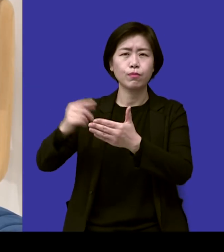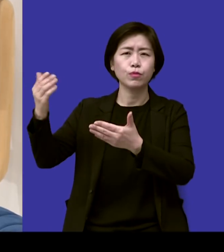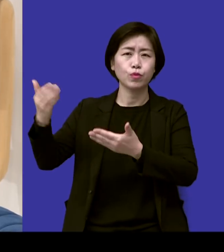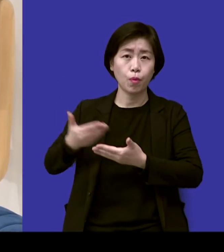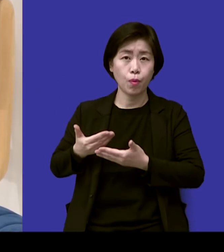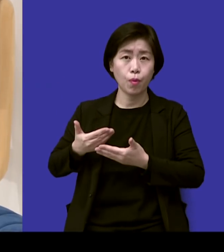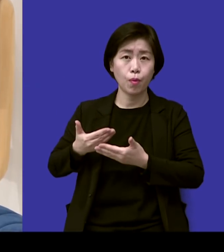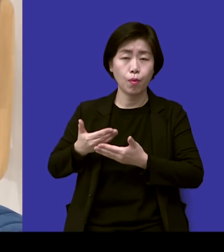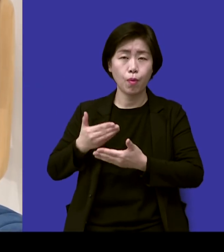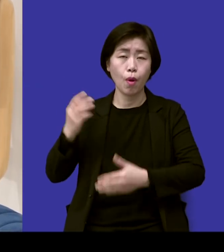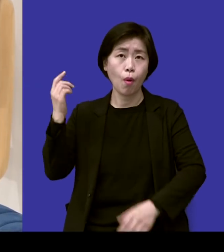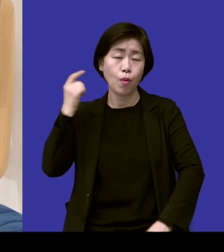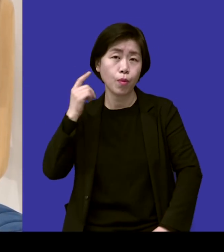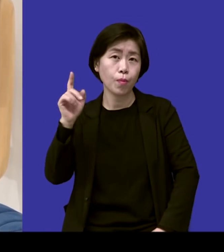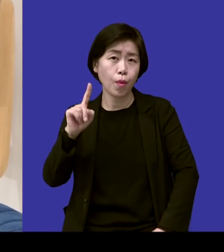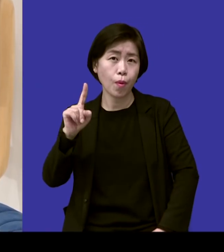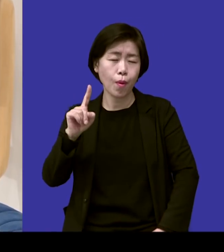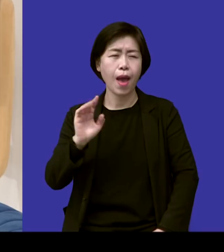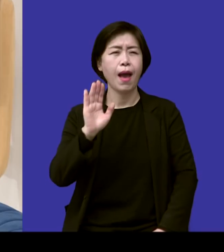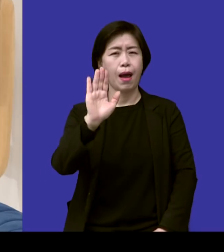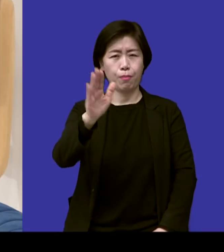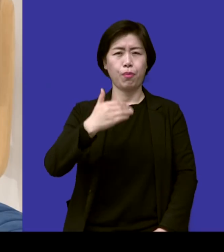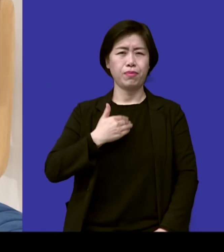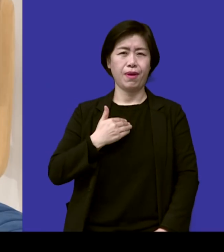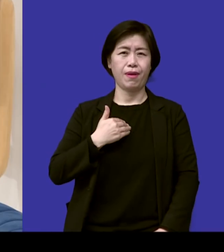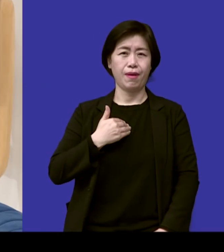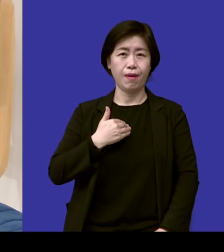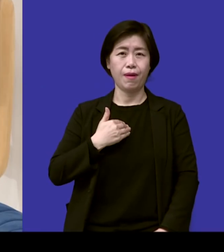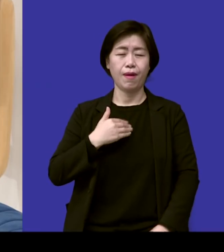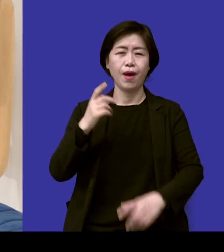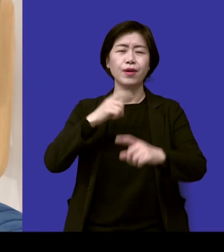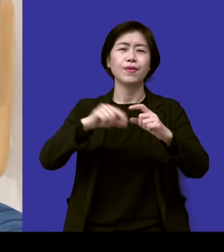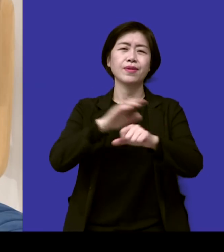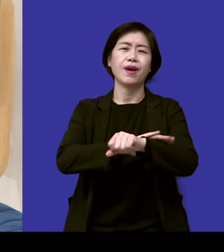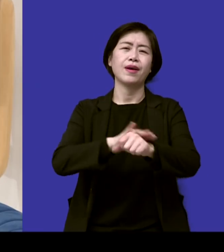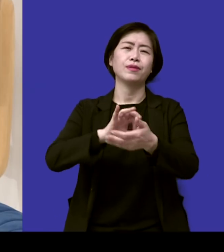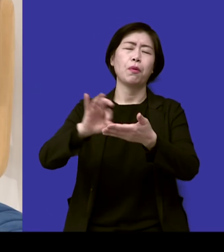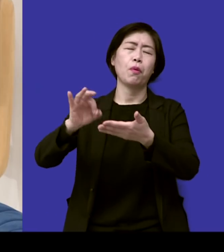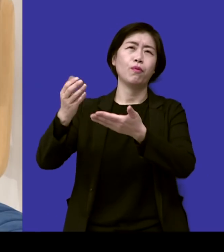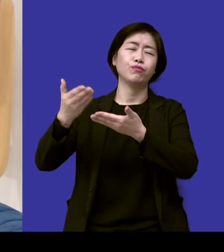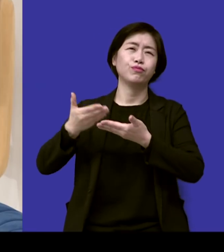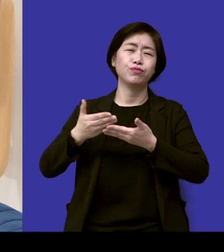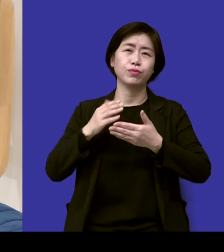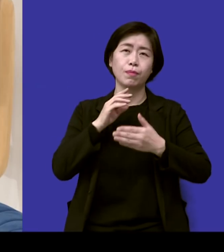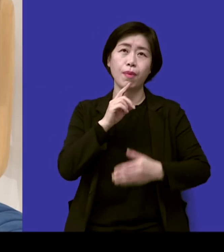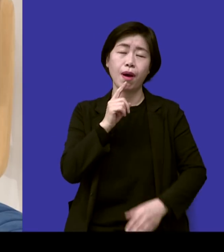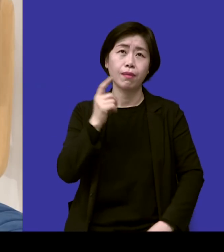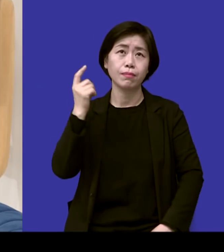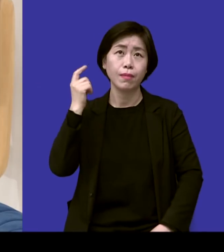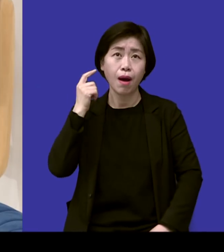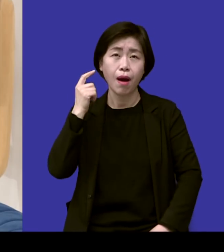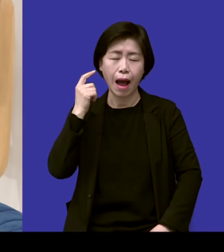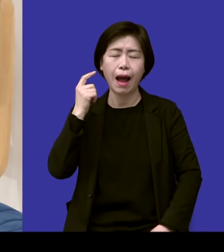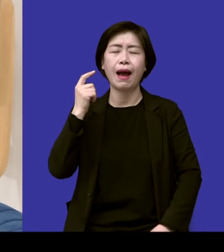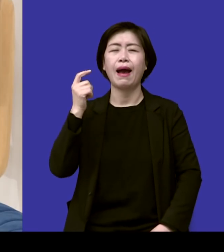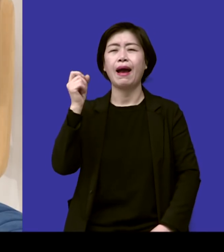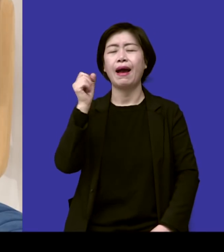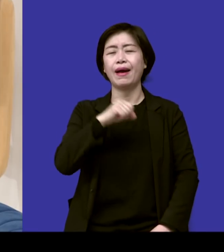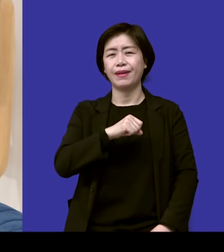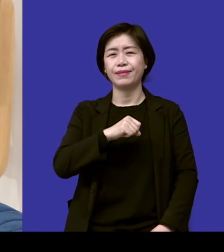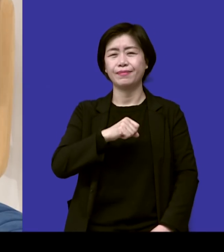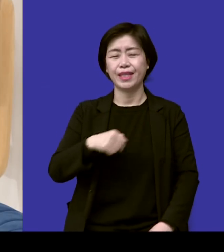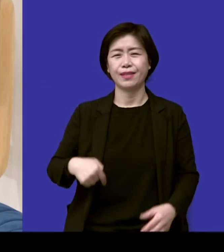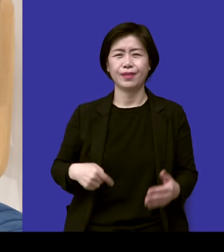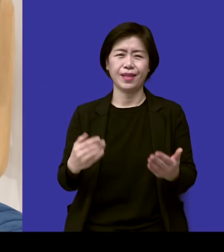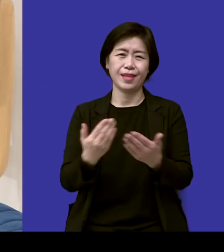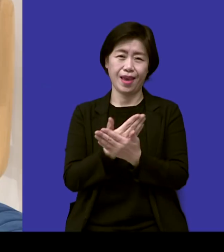앞으로 너를 사용할 일이 있으니 기대하라라는 마음을 또 받고 예. 회개를 하고 이제 집으로 돌아가고 예. 한